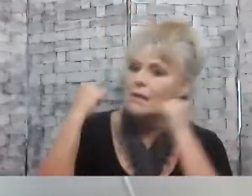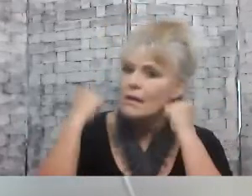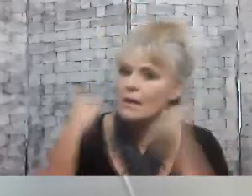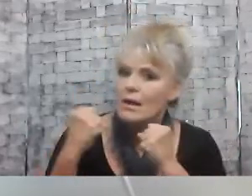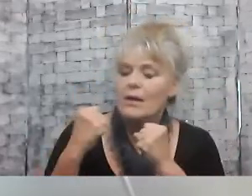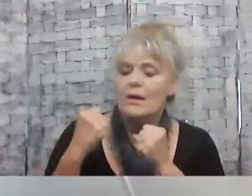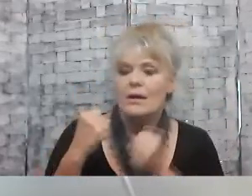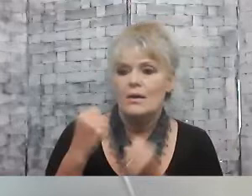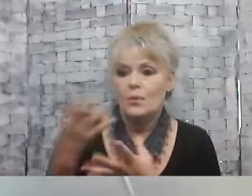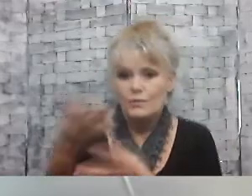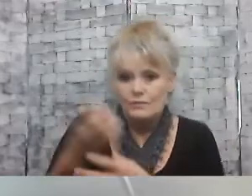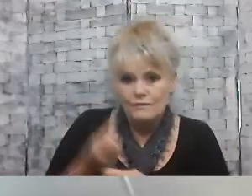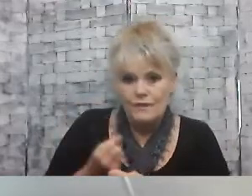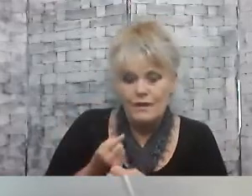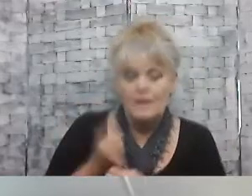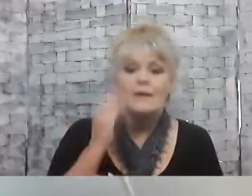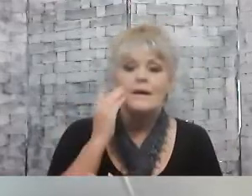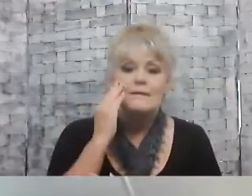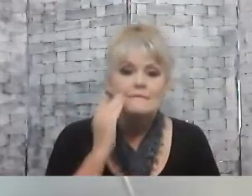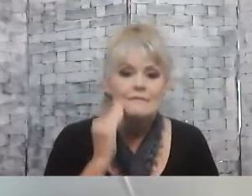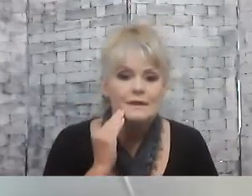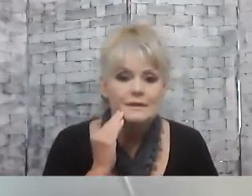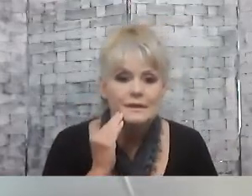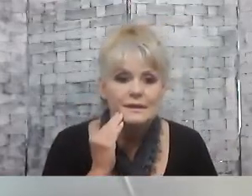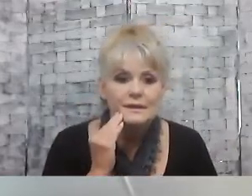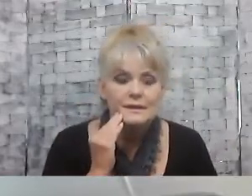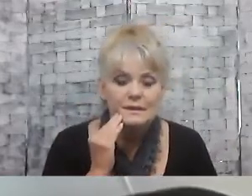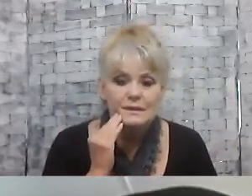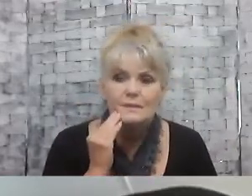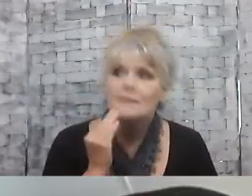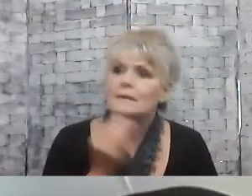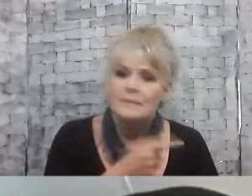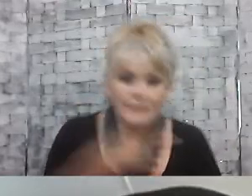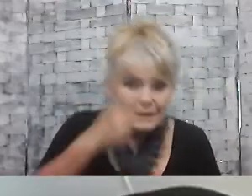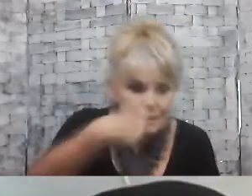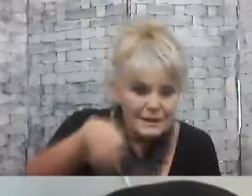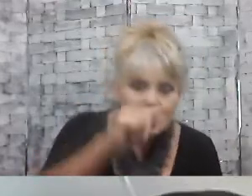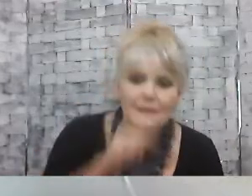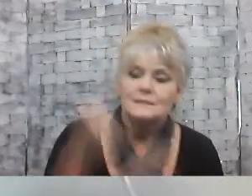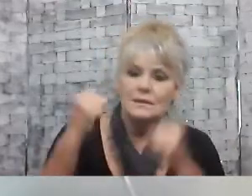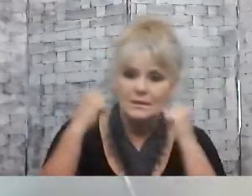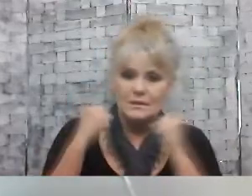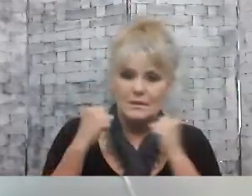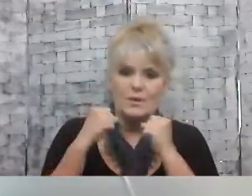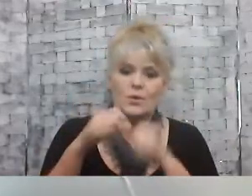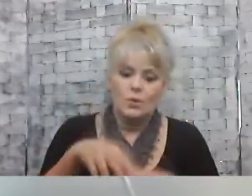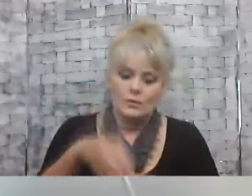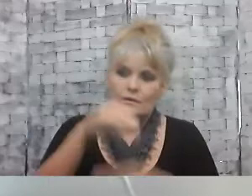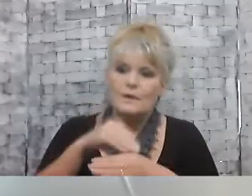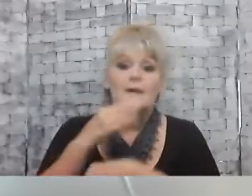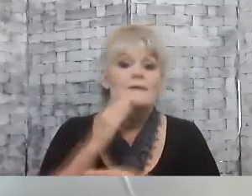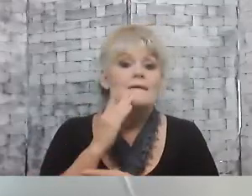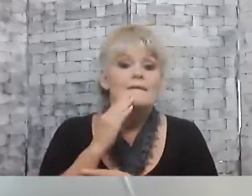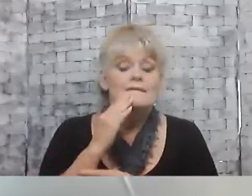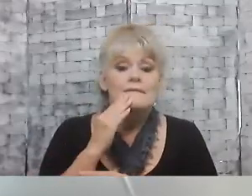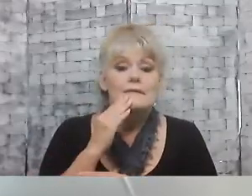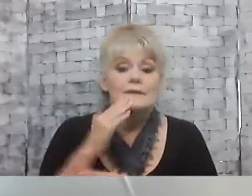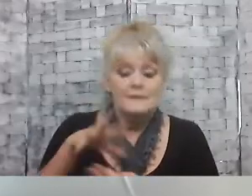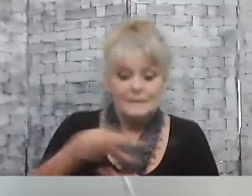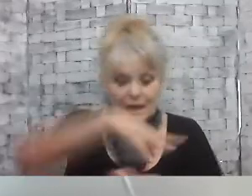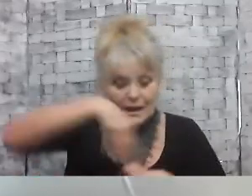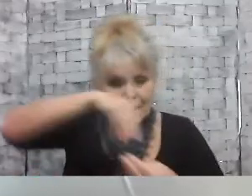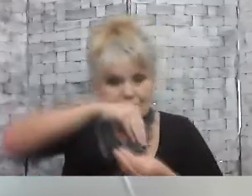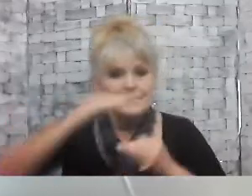Jylle sal krag ontvang. Wanneer die, ja. Jylle sal krag ontvang wanneer